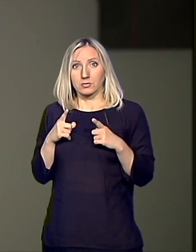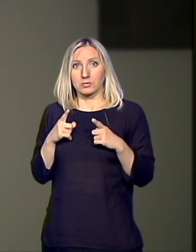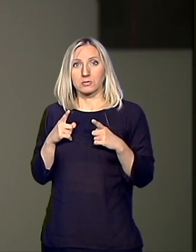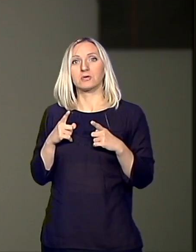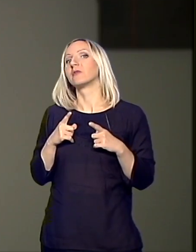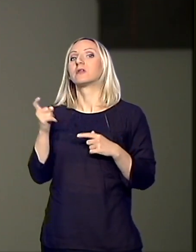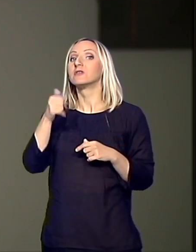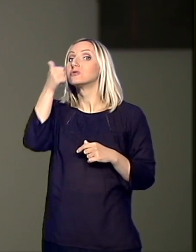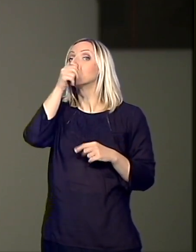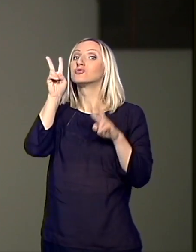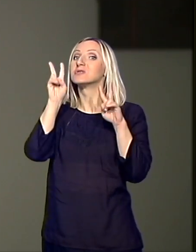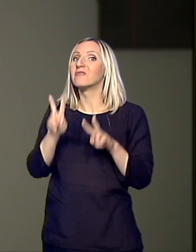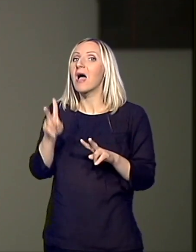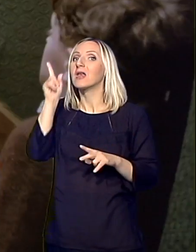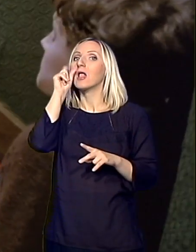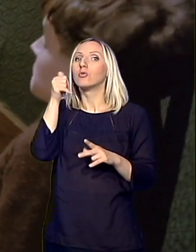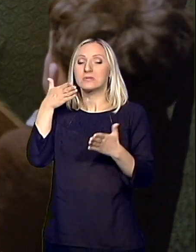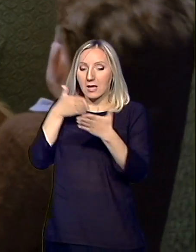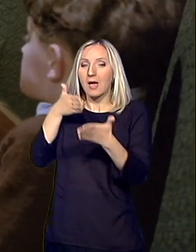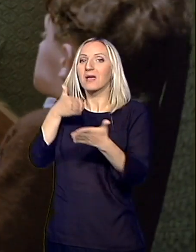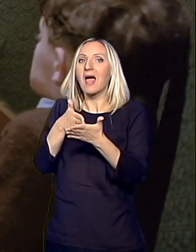u pitanje šta su stvarne ljudske granice.